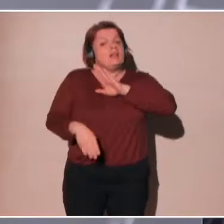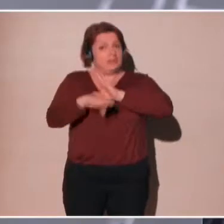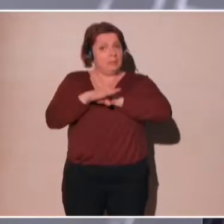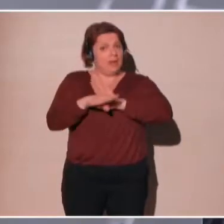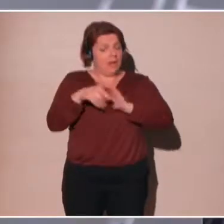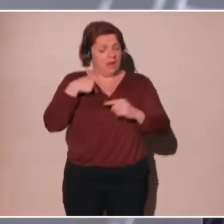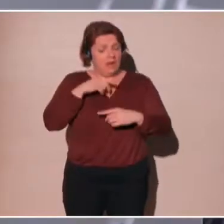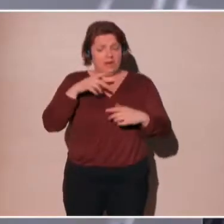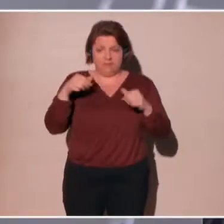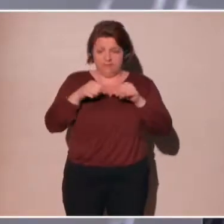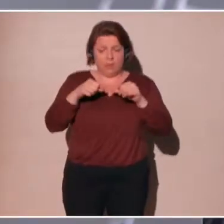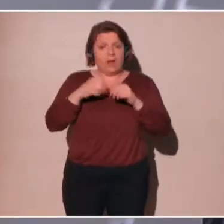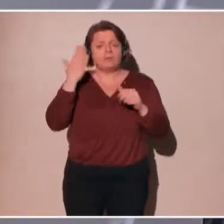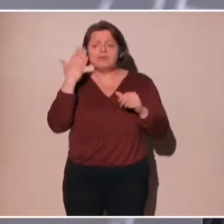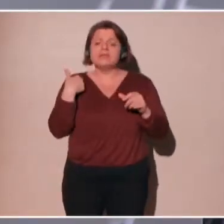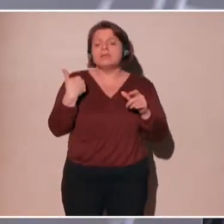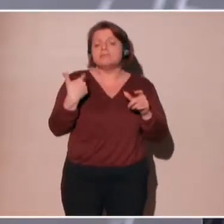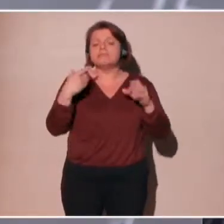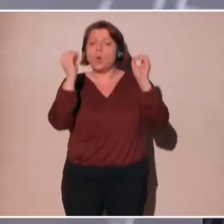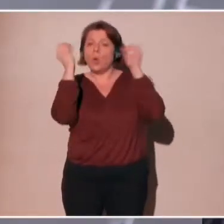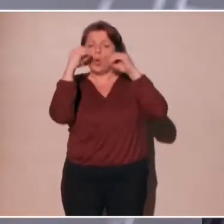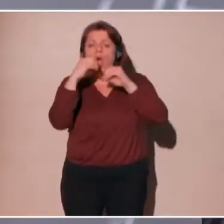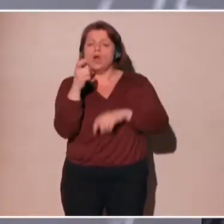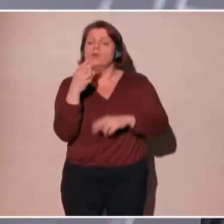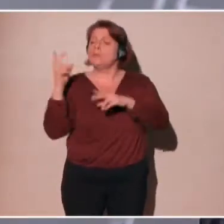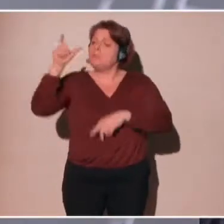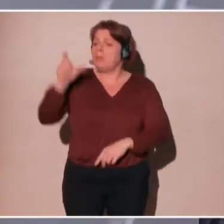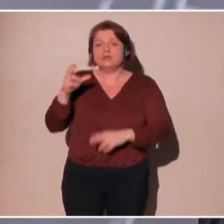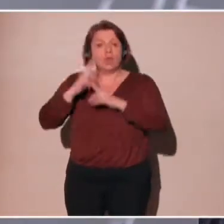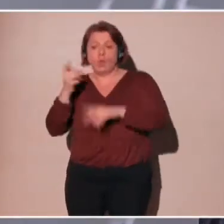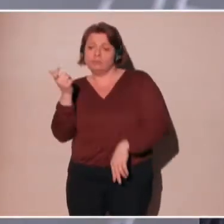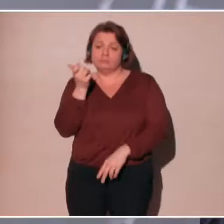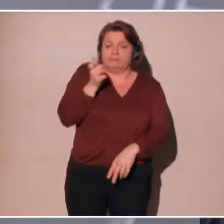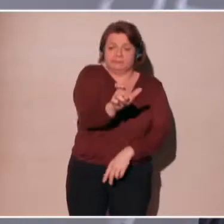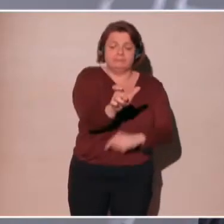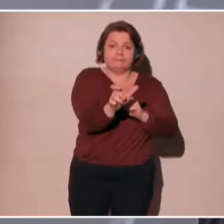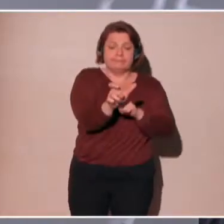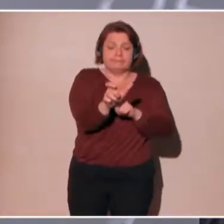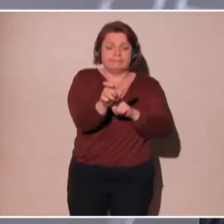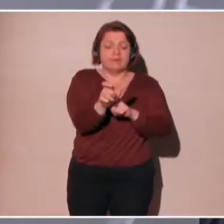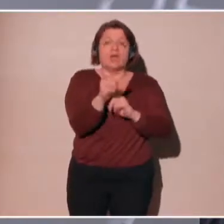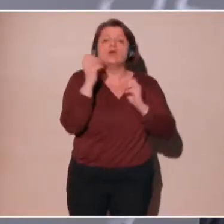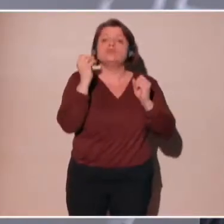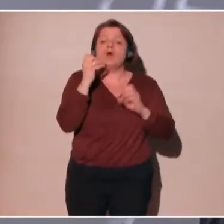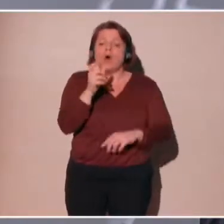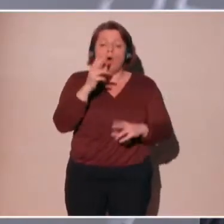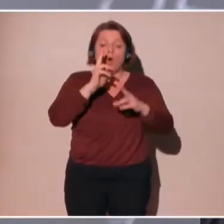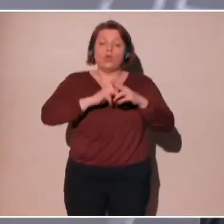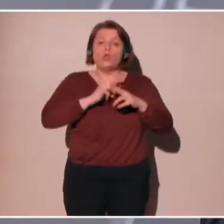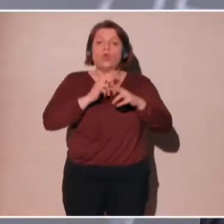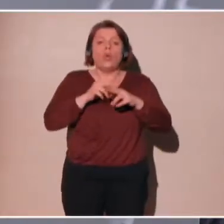j'ai montré que quand on mettait le nom d'une personne dans Google, et si eh bien, ce nom était le plus souvent